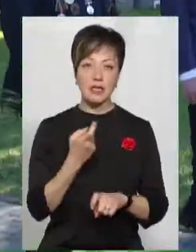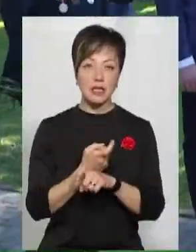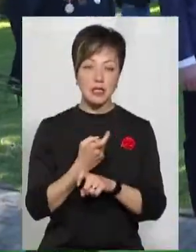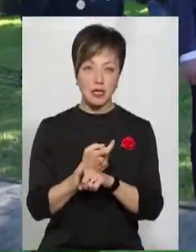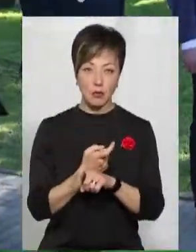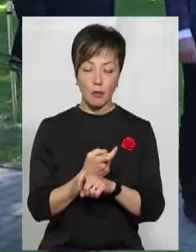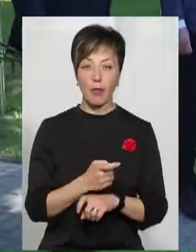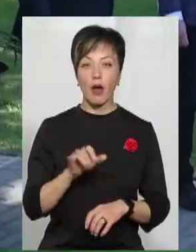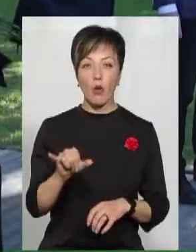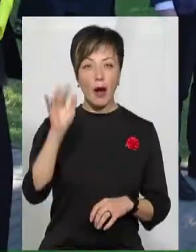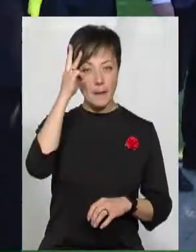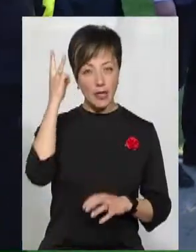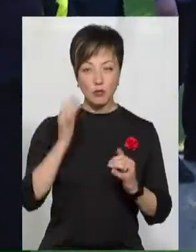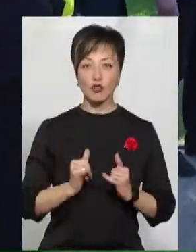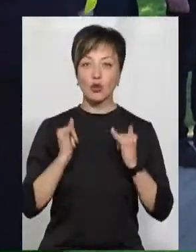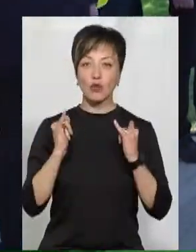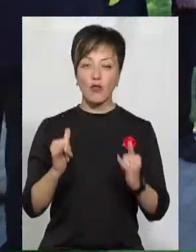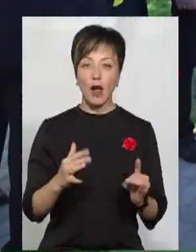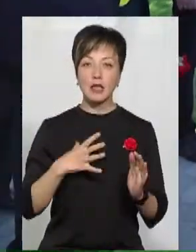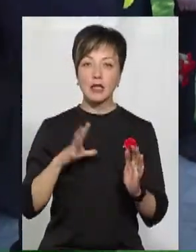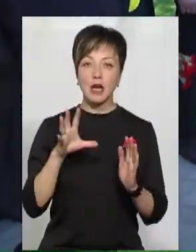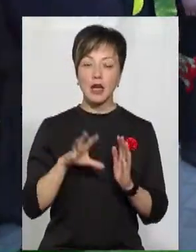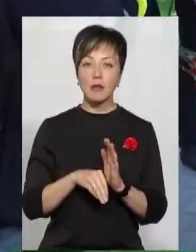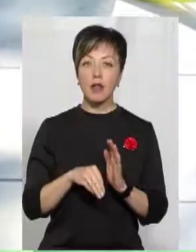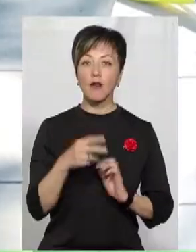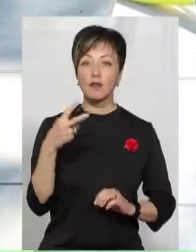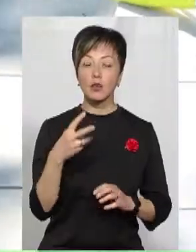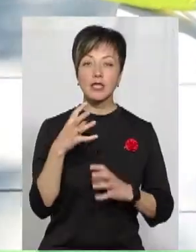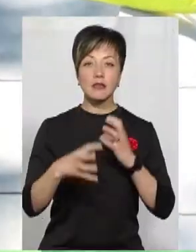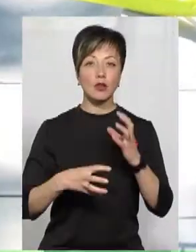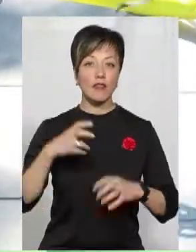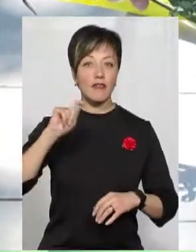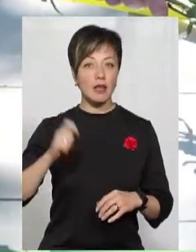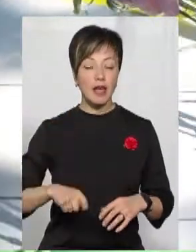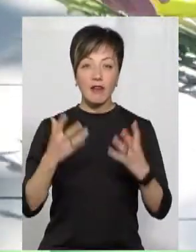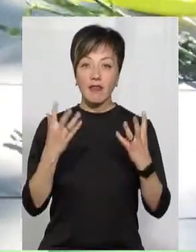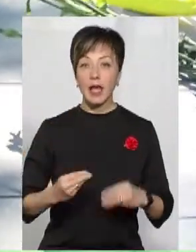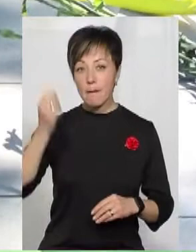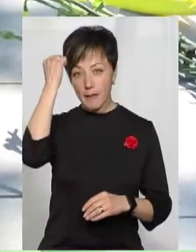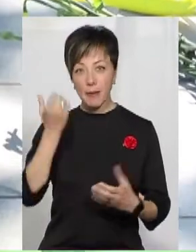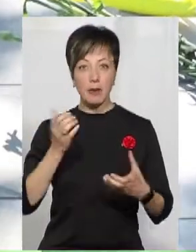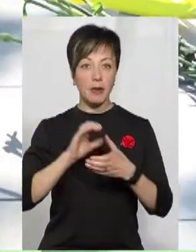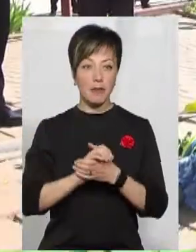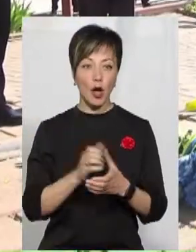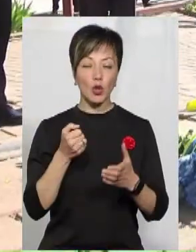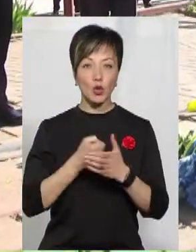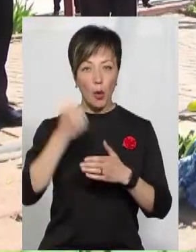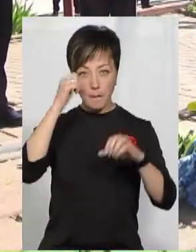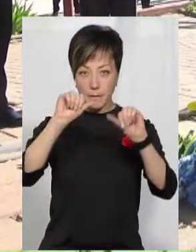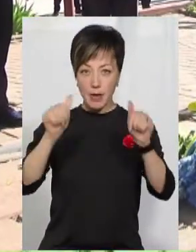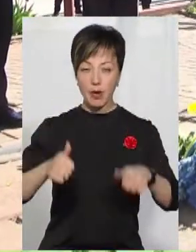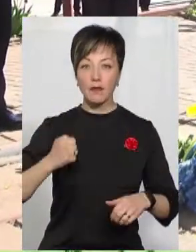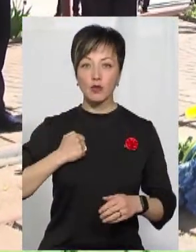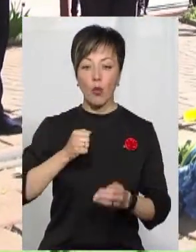нацизмом. У Хмельницькому вшанували загиблих у Другій світовій війні. У День пам'яті та примирення до меморіалу